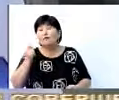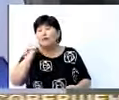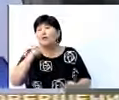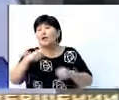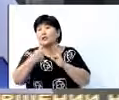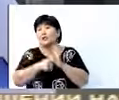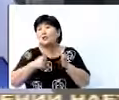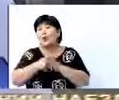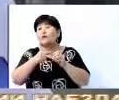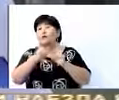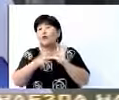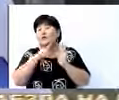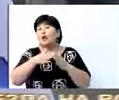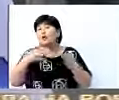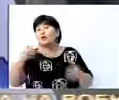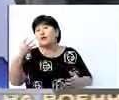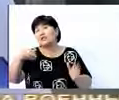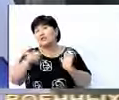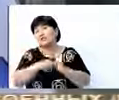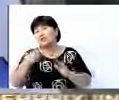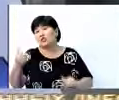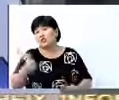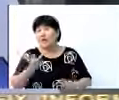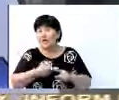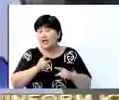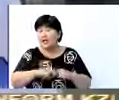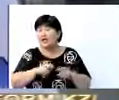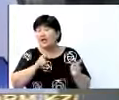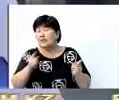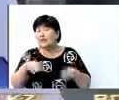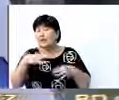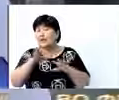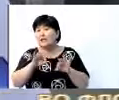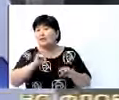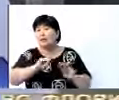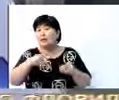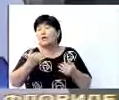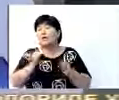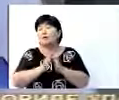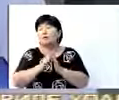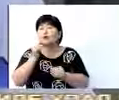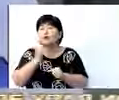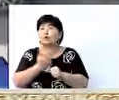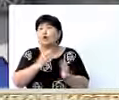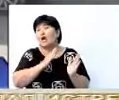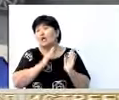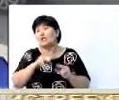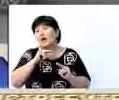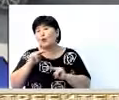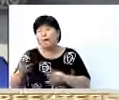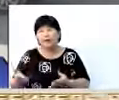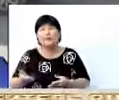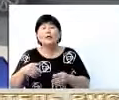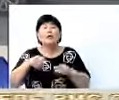от 16 до 18 лет не более 36 часов. Эти ограничения мы разъясняем работодателям и просим строго их соблюдать. В ходе